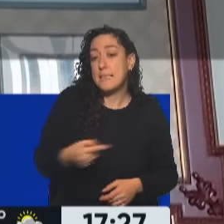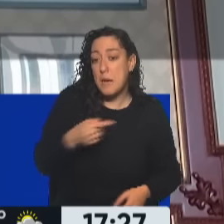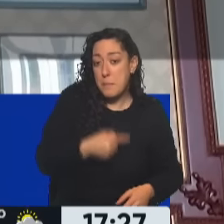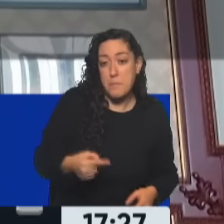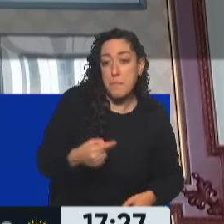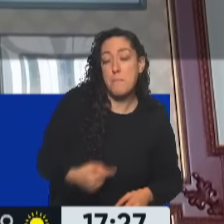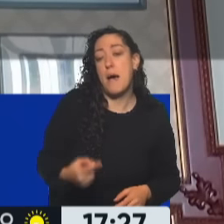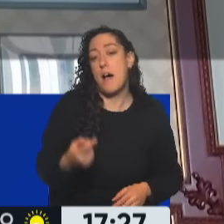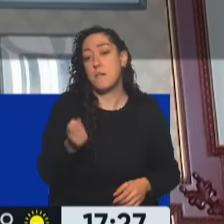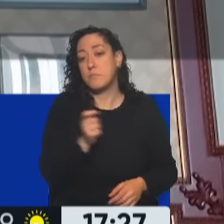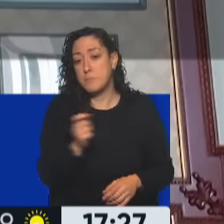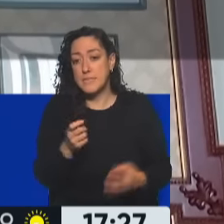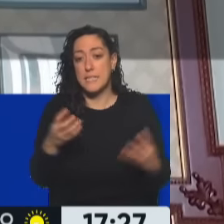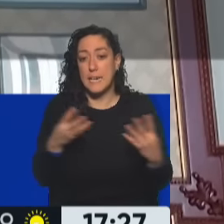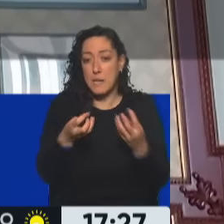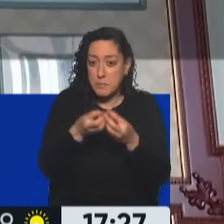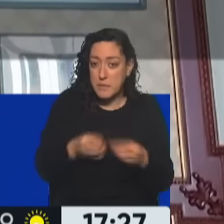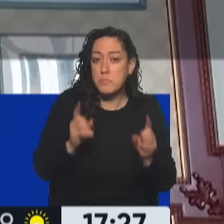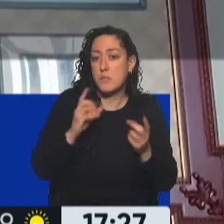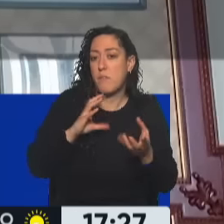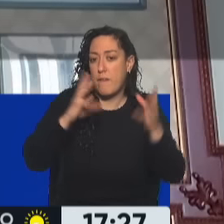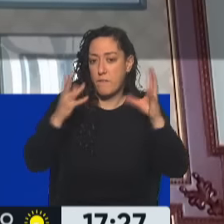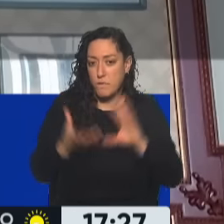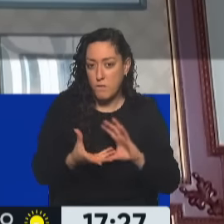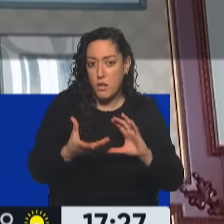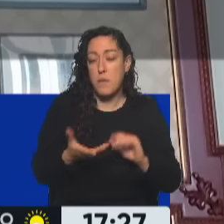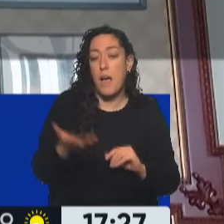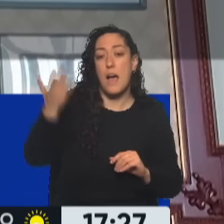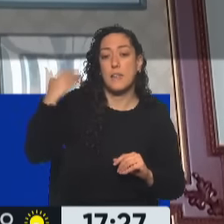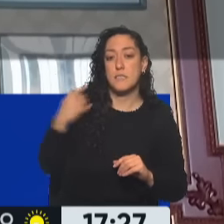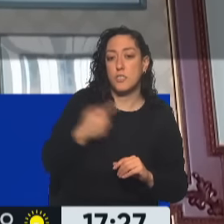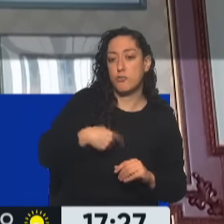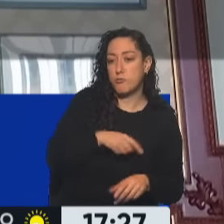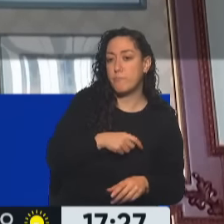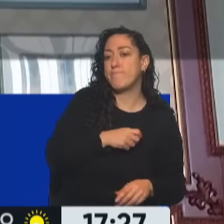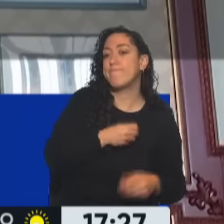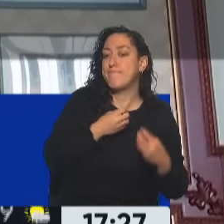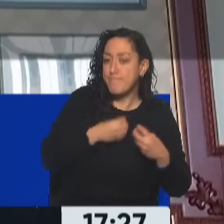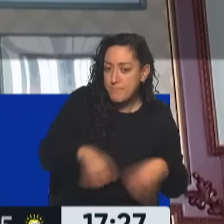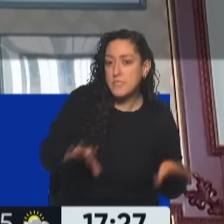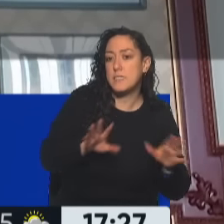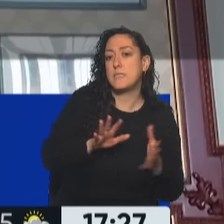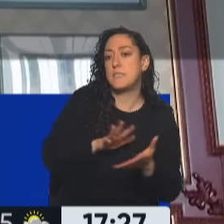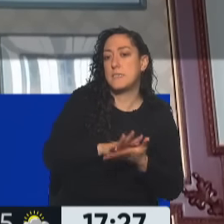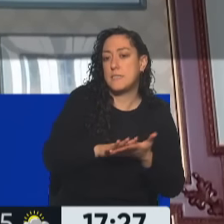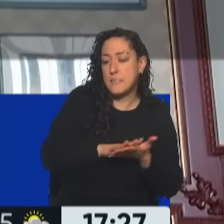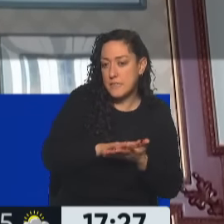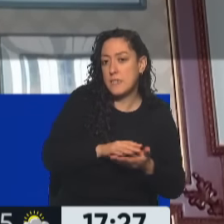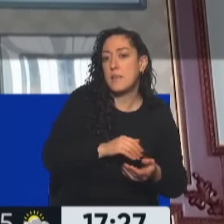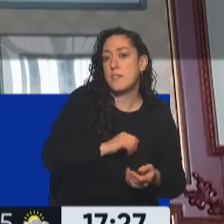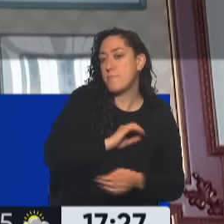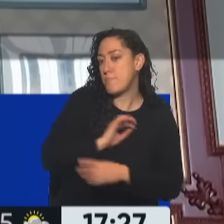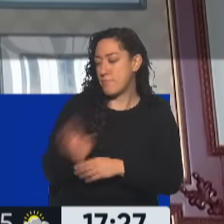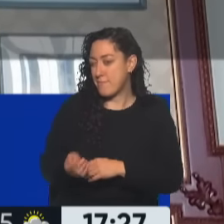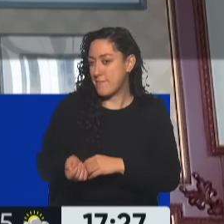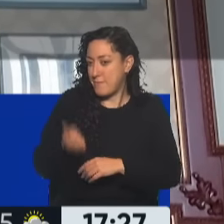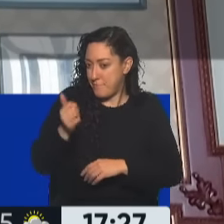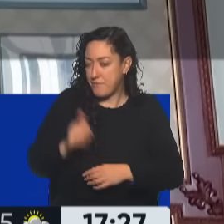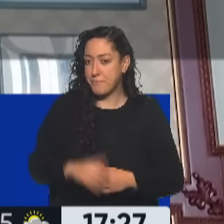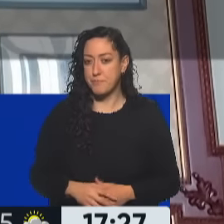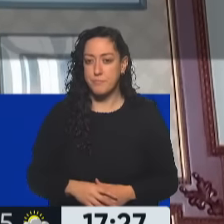місяці цієї війни, коли Україна перехопила ініціативу та почала повертати ситуацію в інтересах нашої